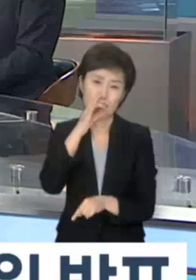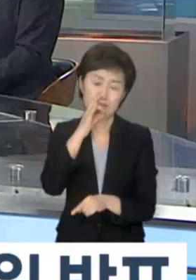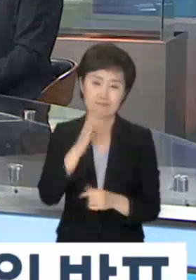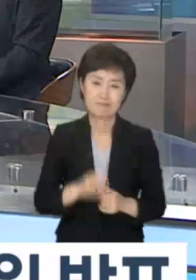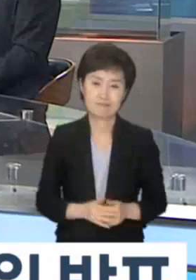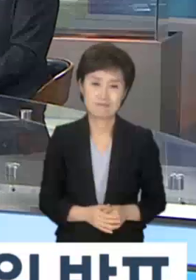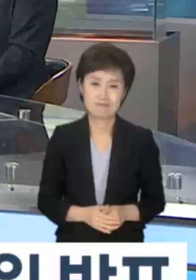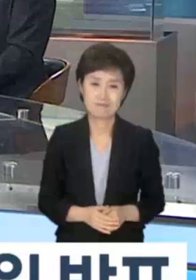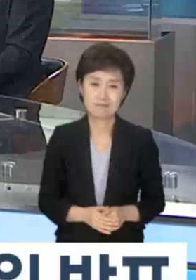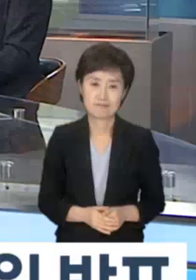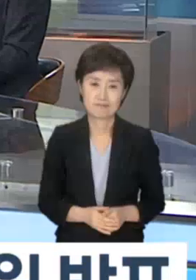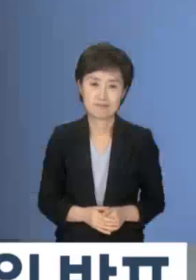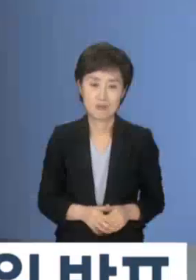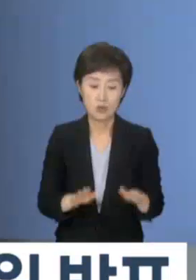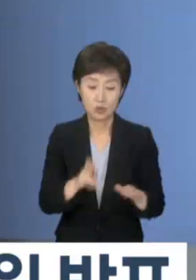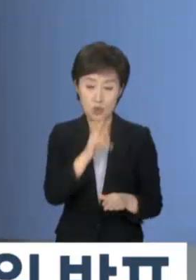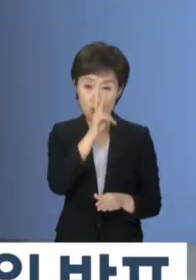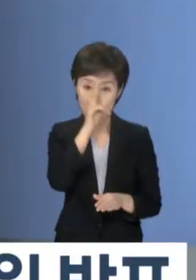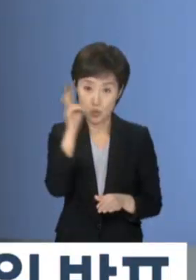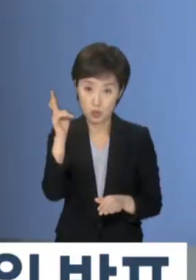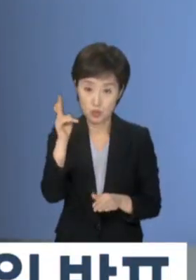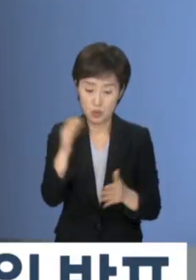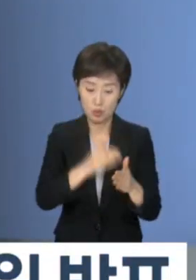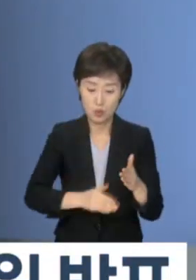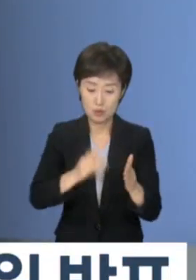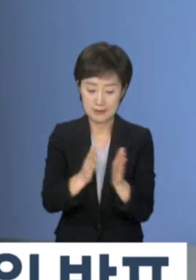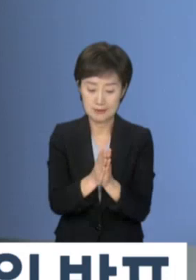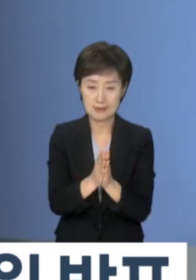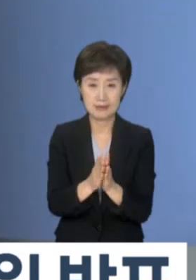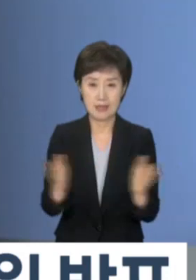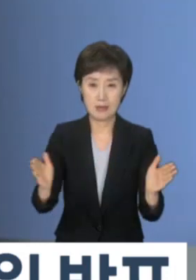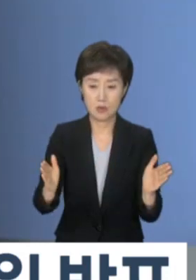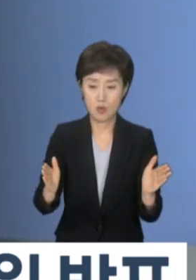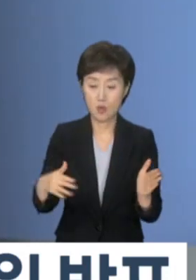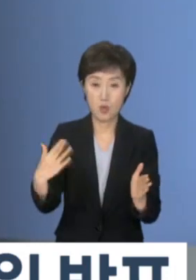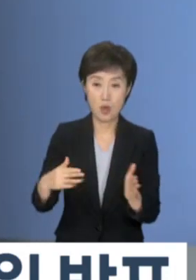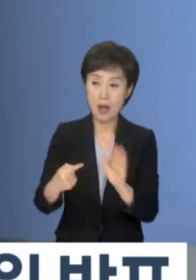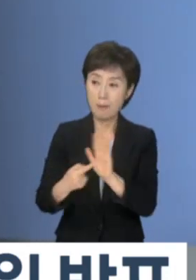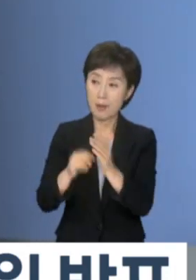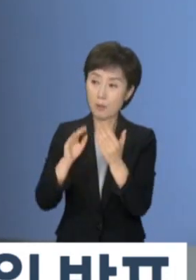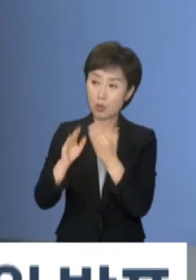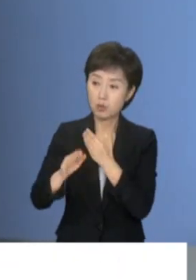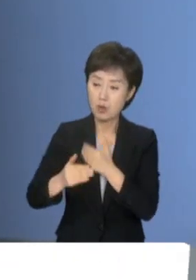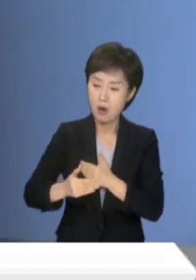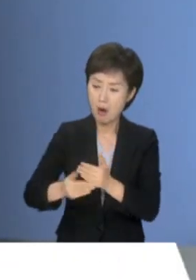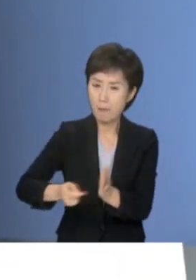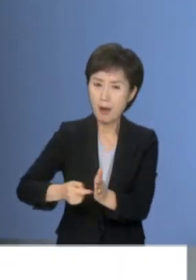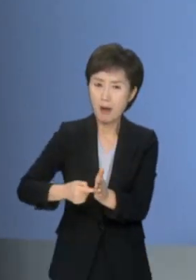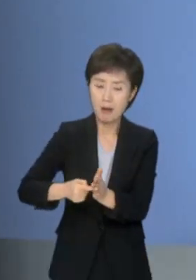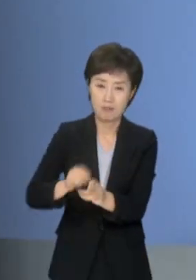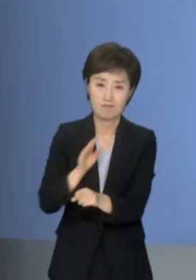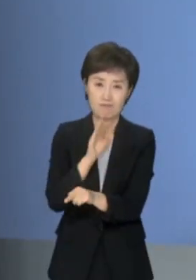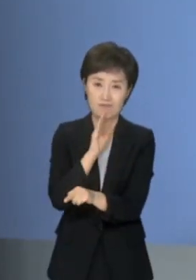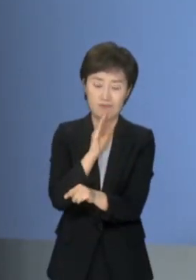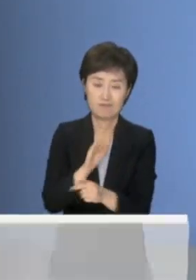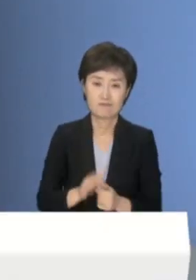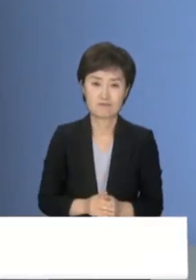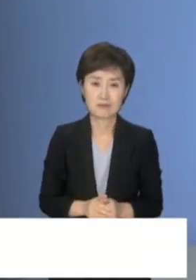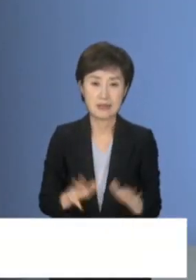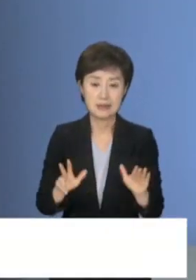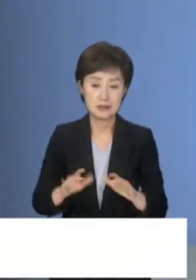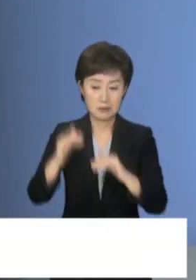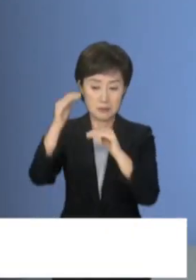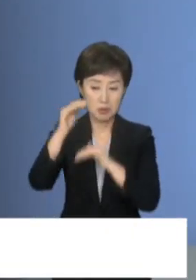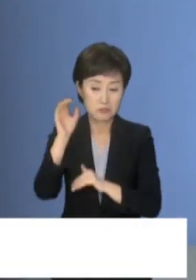드려볼게요. 네, 오늘 오후에 혁신위가 출범을 한다고 하죠. 굉장히 빠른 속도로 진행이 된것 같습니다. 우선 지금까지 나오는